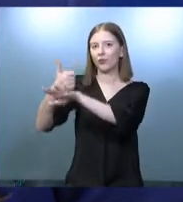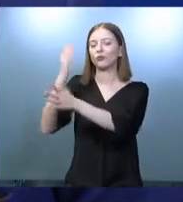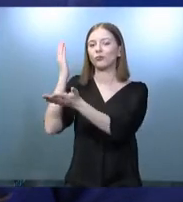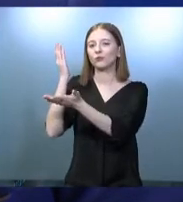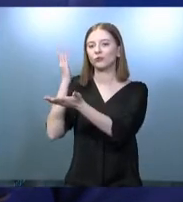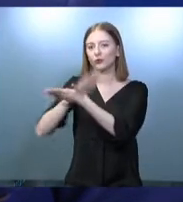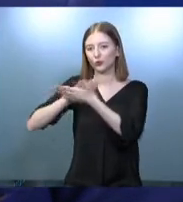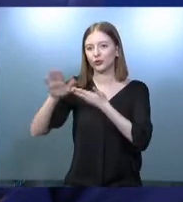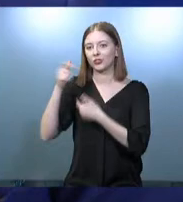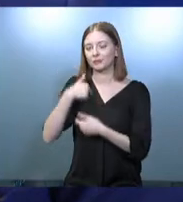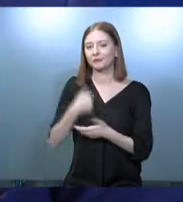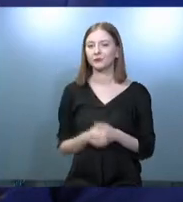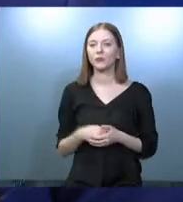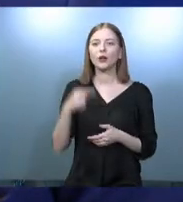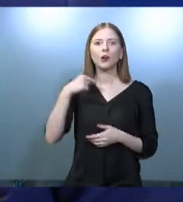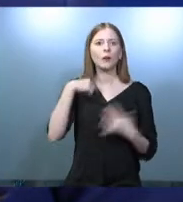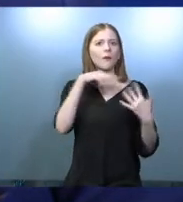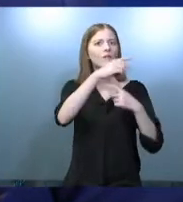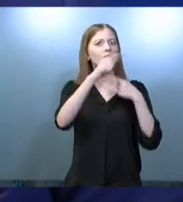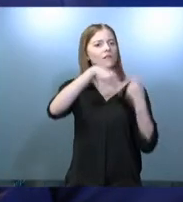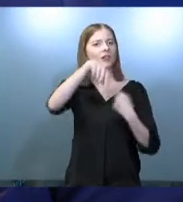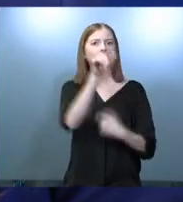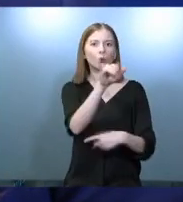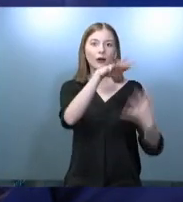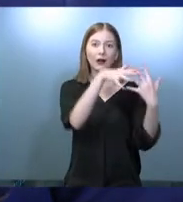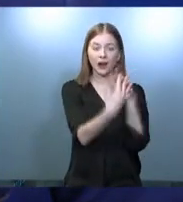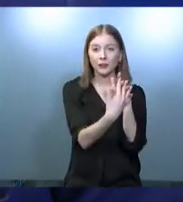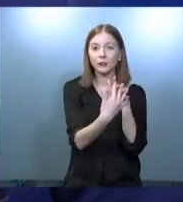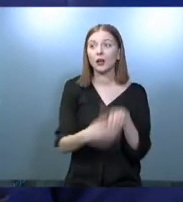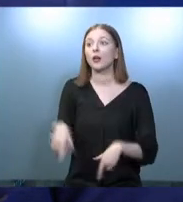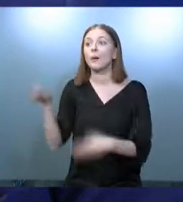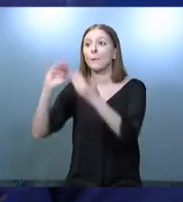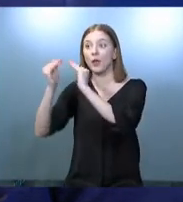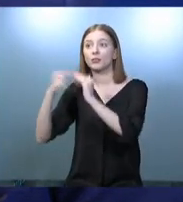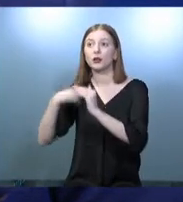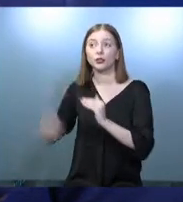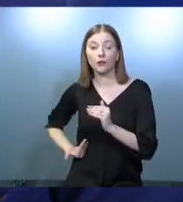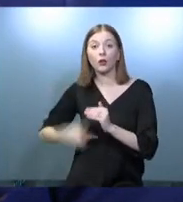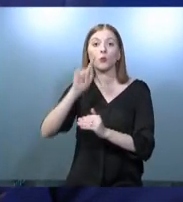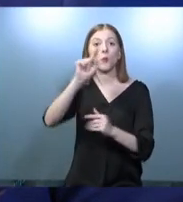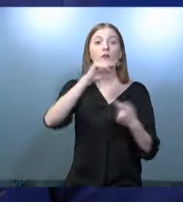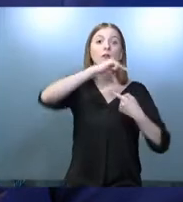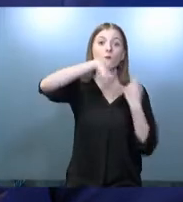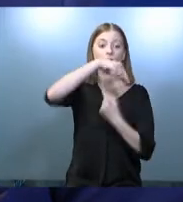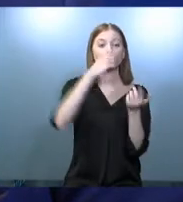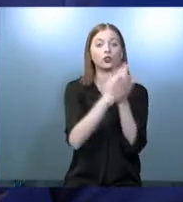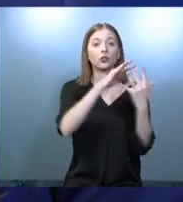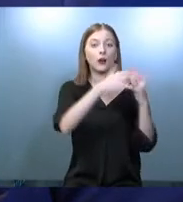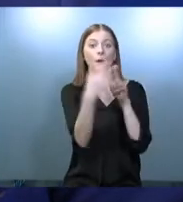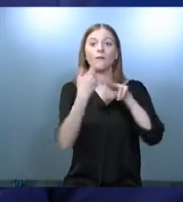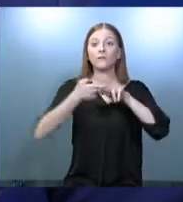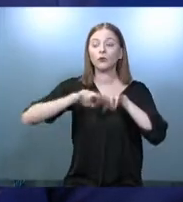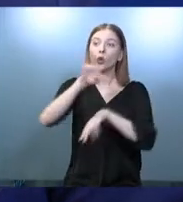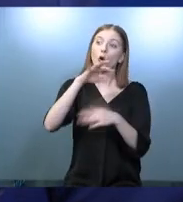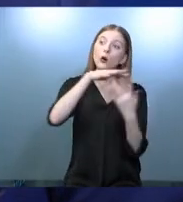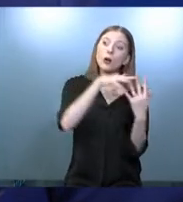mano verslas yra kaime, tai aš labai puikiai suprantu ir miesto, ir kaimo tas problemas ir matau, kurias galėtumėm